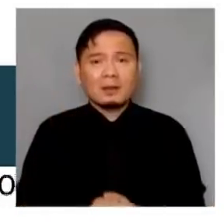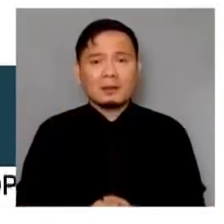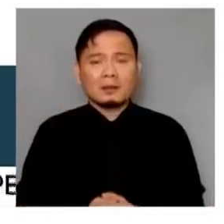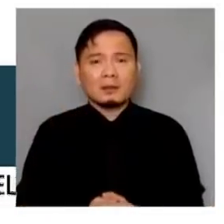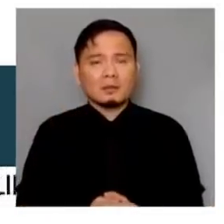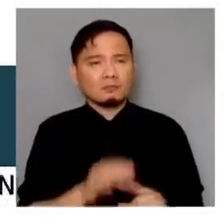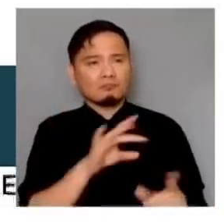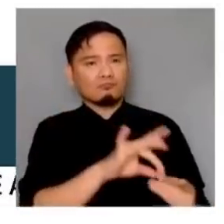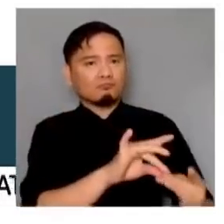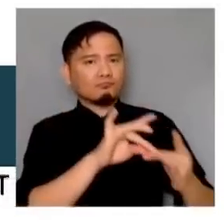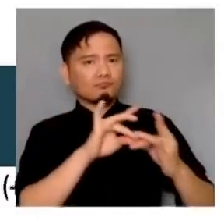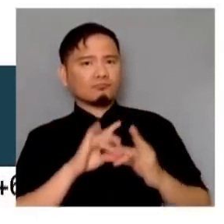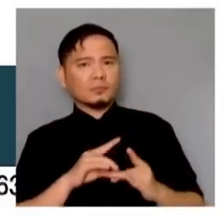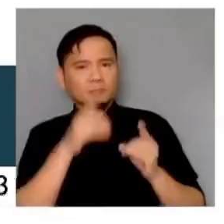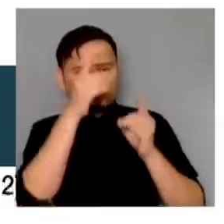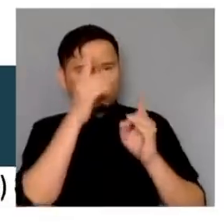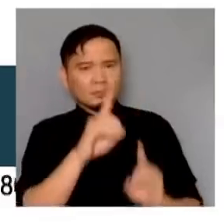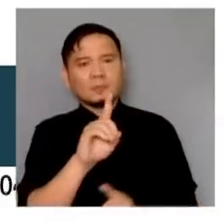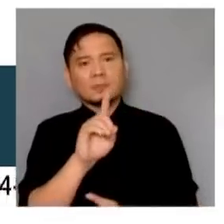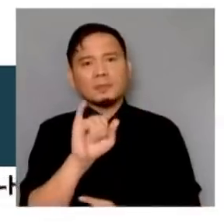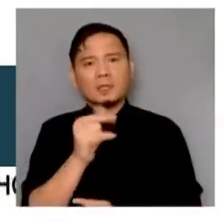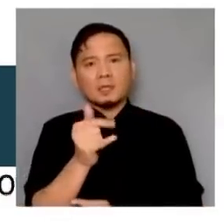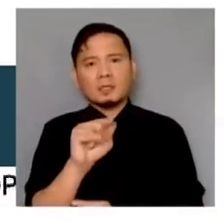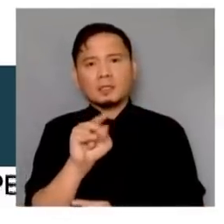dignity, human dignity.